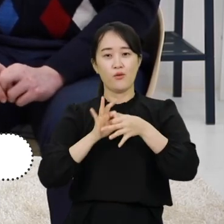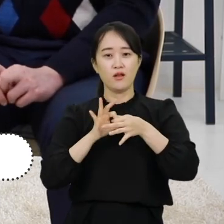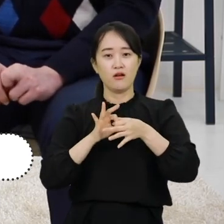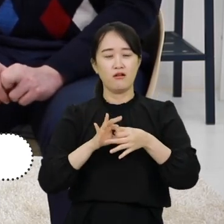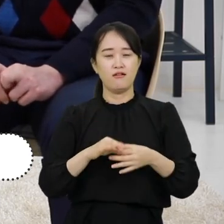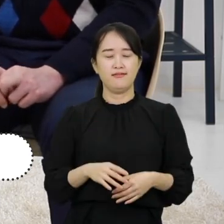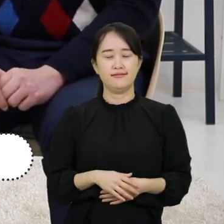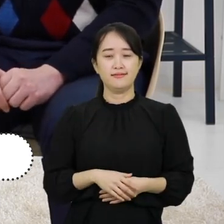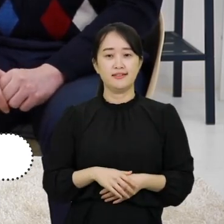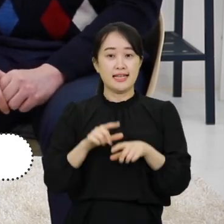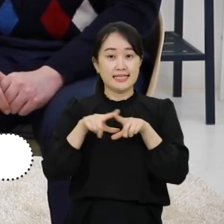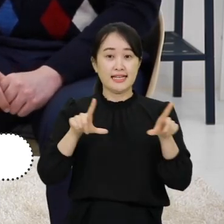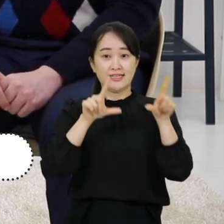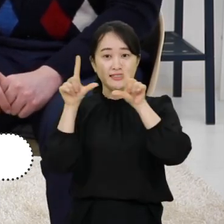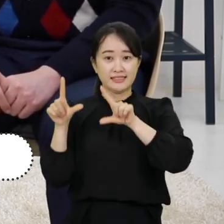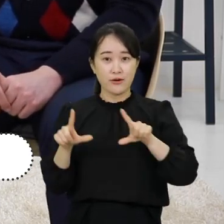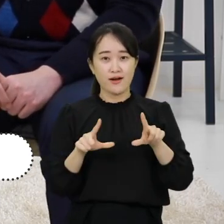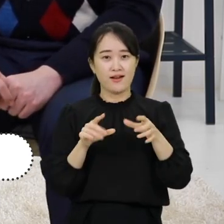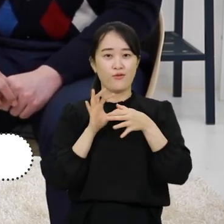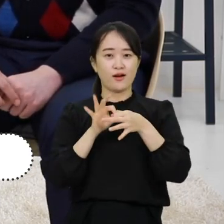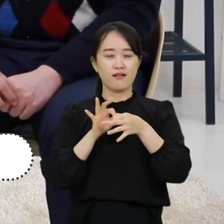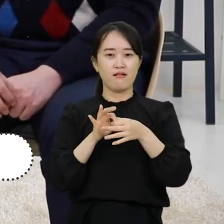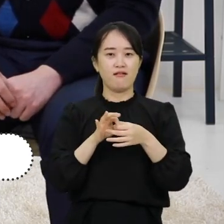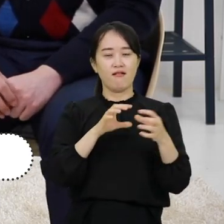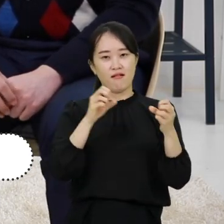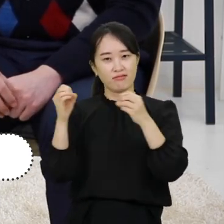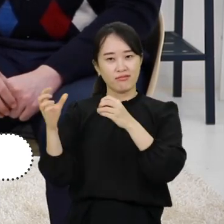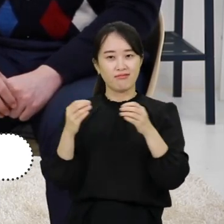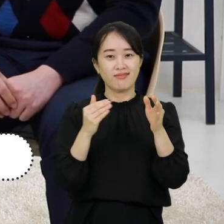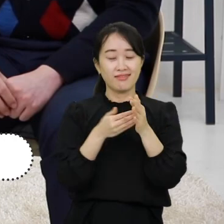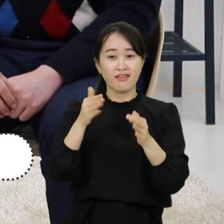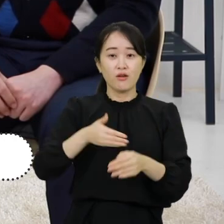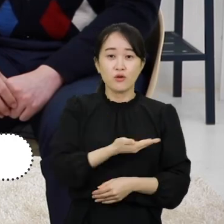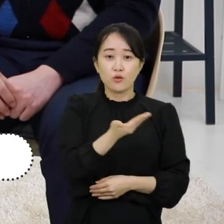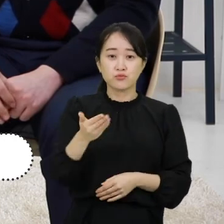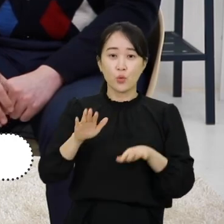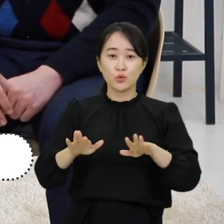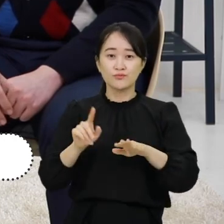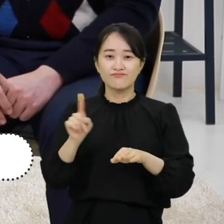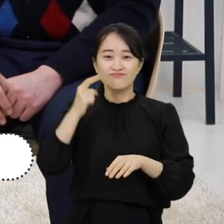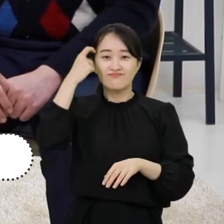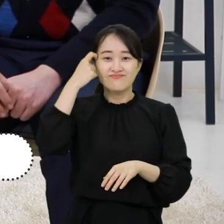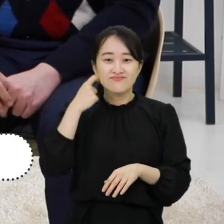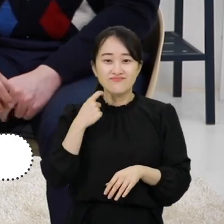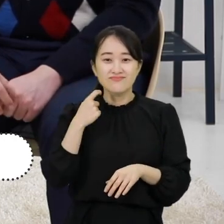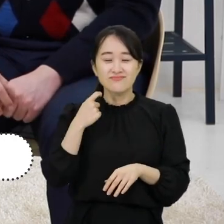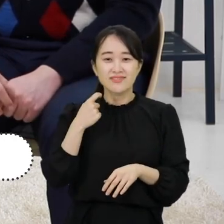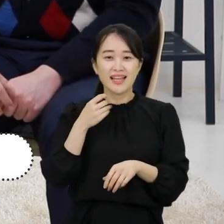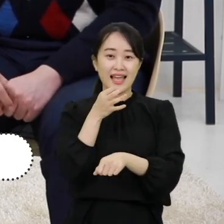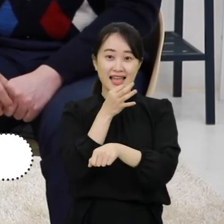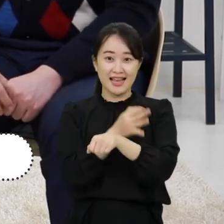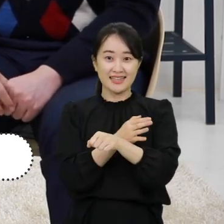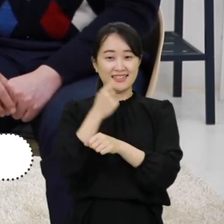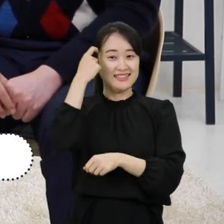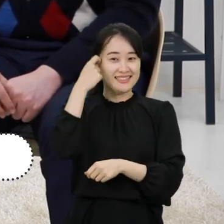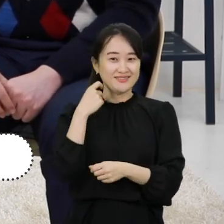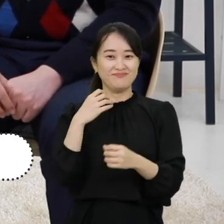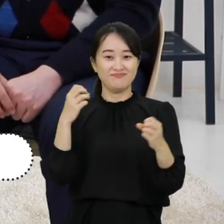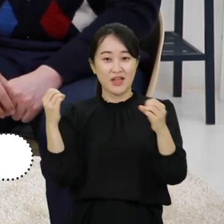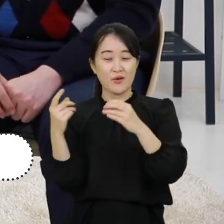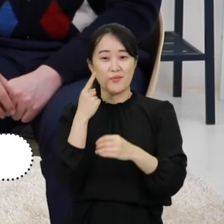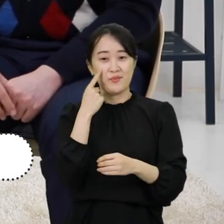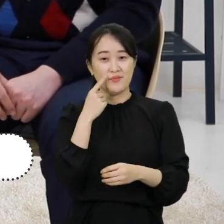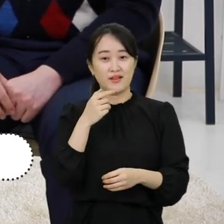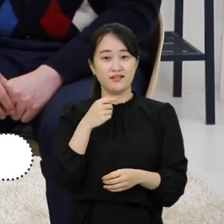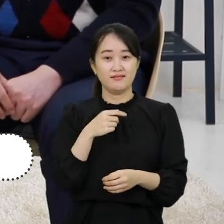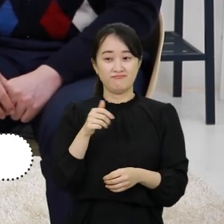관련해서 우리가 저희 일상과 버무려서 이야기를 나눠봤는데 여러분들은 좀 오늘 어떠셨는지 오늘 시간 같이 소감 간단하게 좀